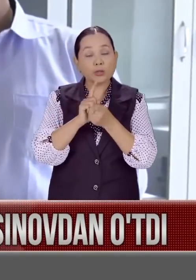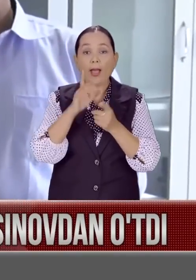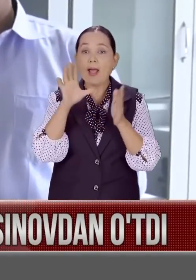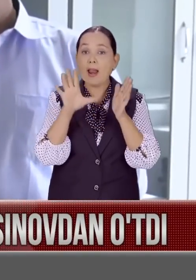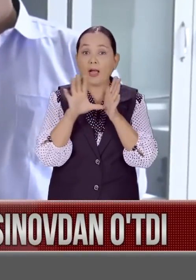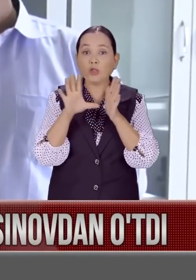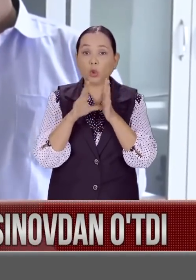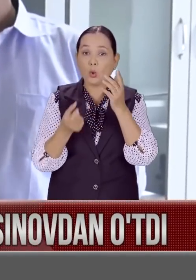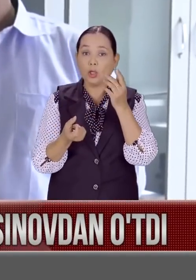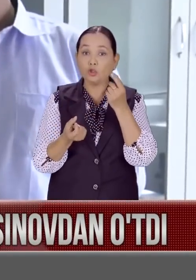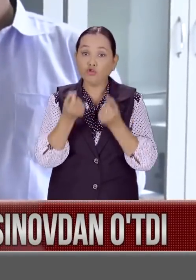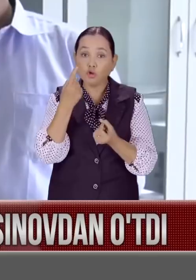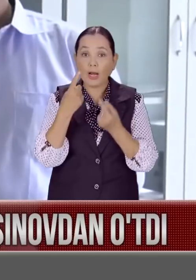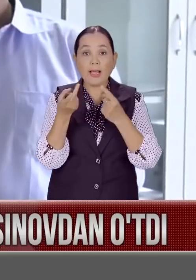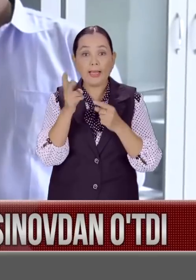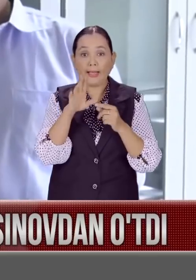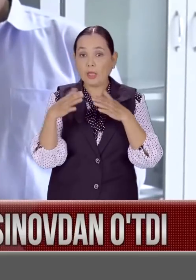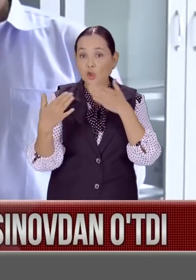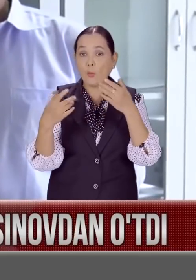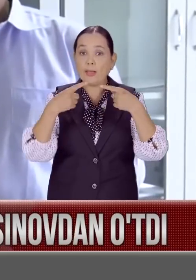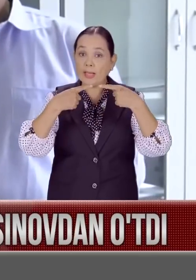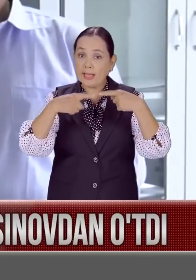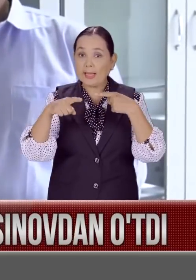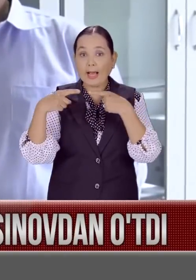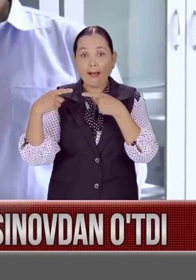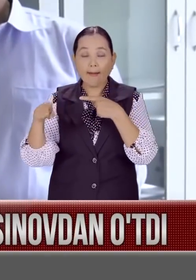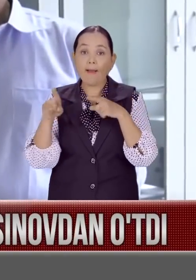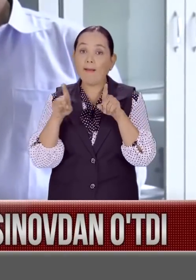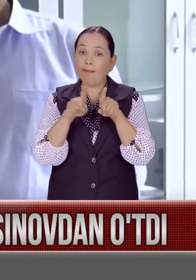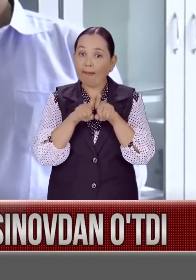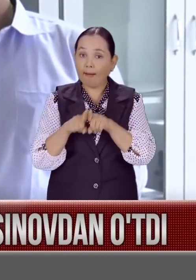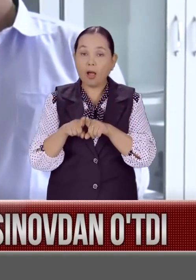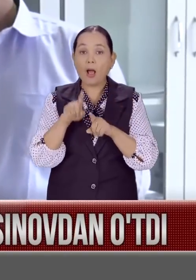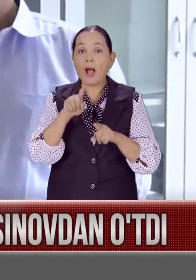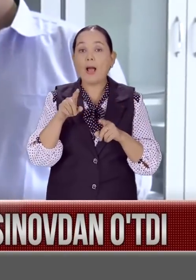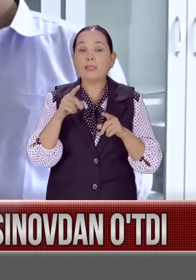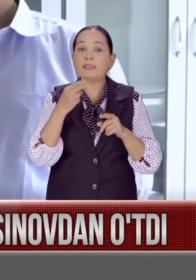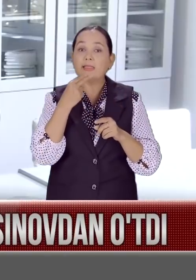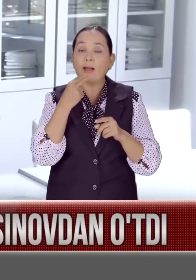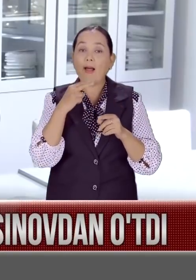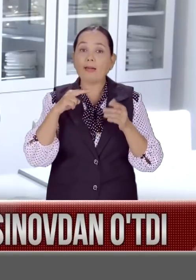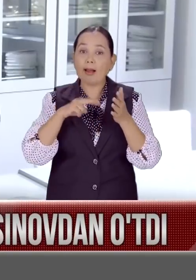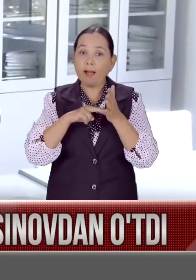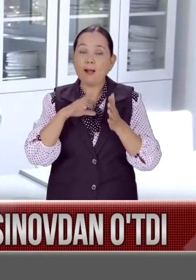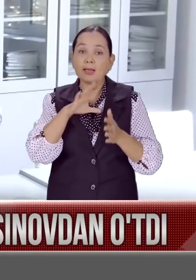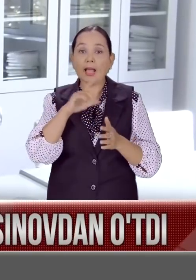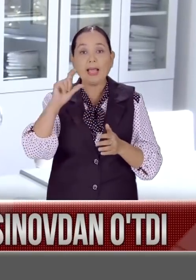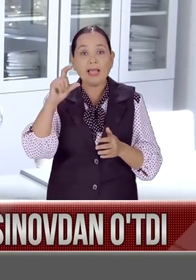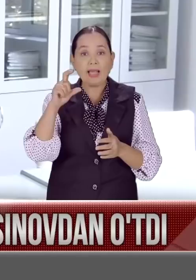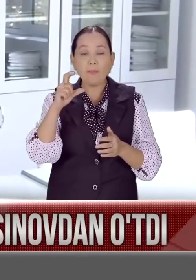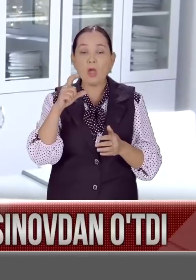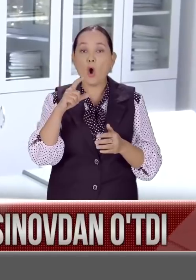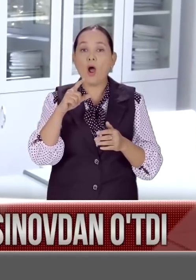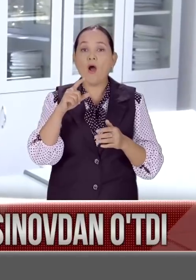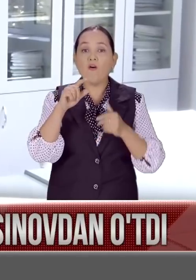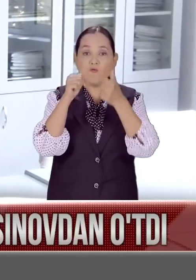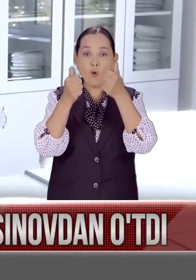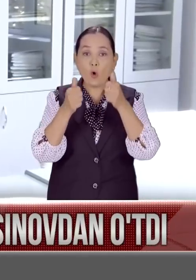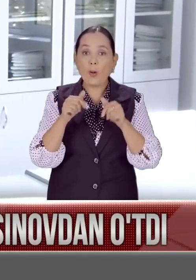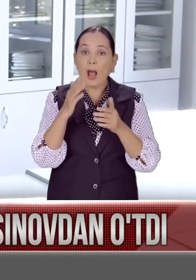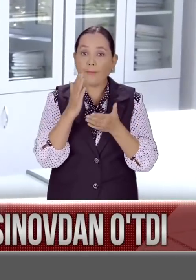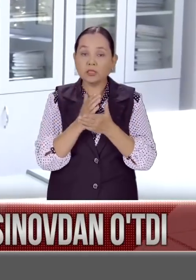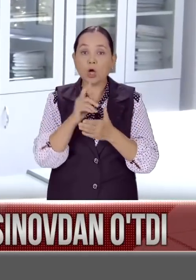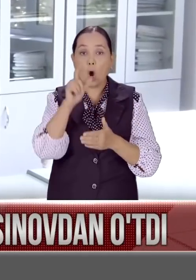o'zgartirilgan elektronlar chiqariladi. Ikki tomoni ikki xil. Ikkalovi ham ikki xil zaryadlangan. Ichida ximiyaviy formulamiz